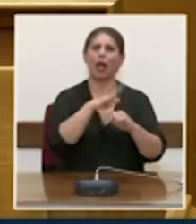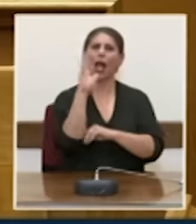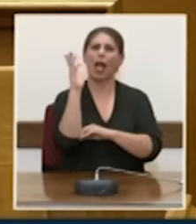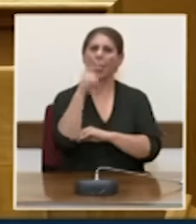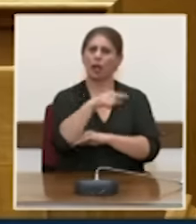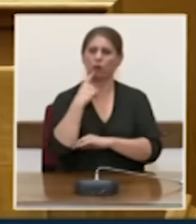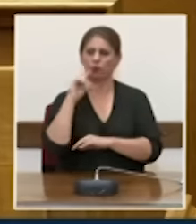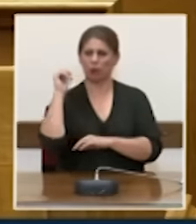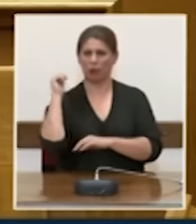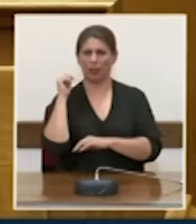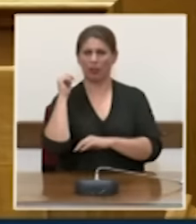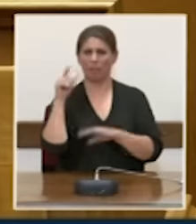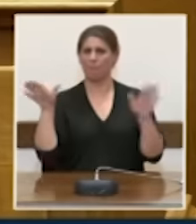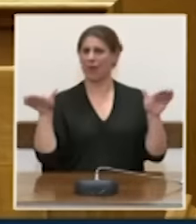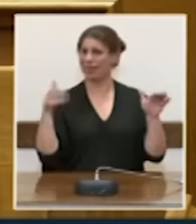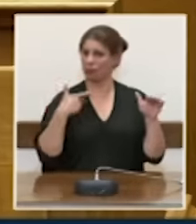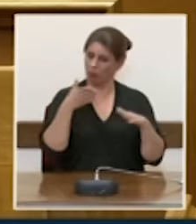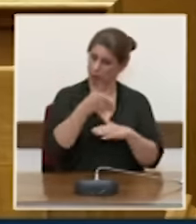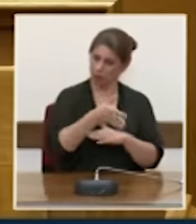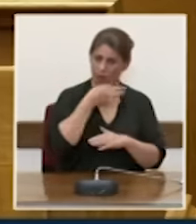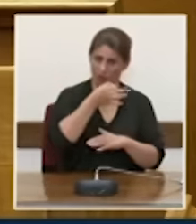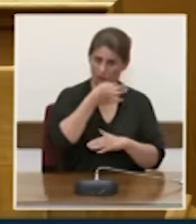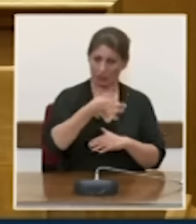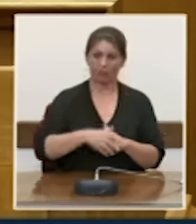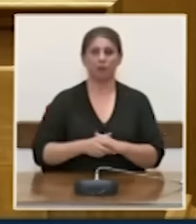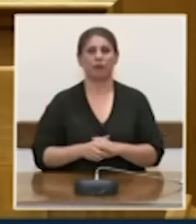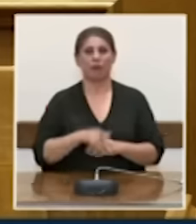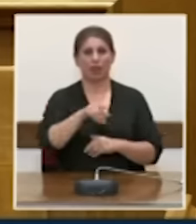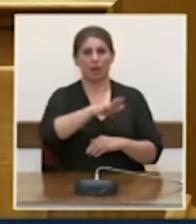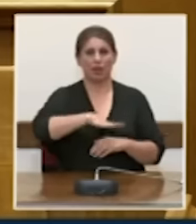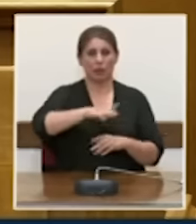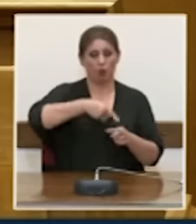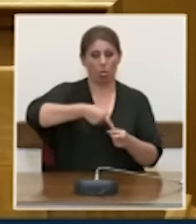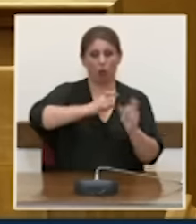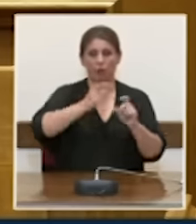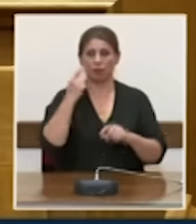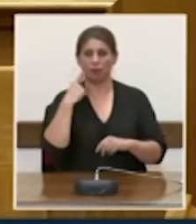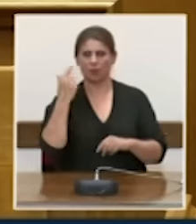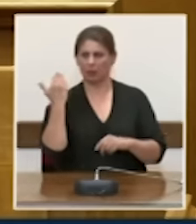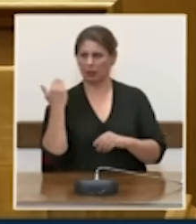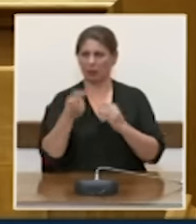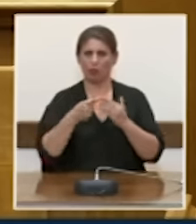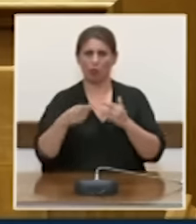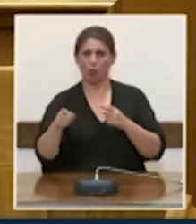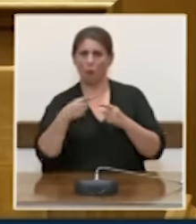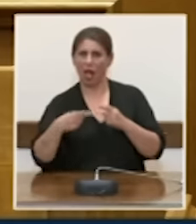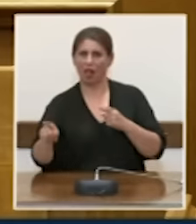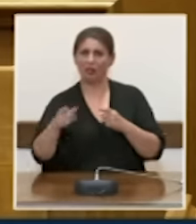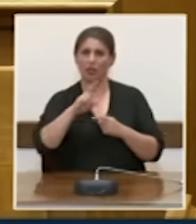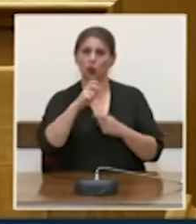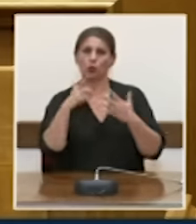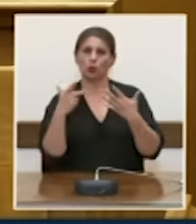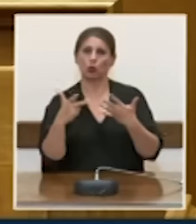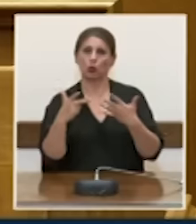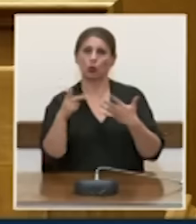Περιστέρι, σε αυτή την περιοχή, στο δυτικό τομέα, όπου δολοφονήθηκε πριν λίγες εβδομάδες η 28χρονη Κυριακή έξω